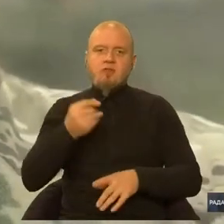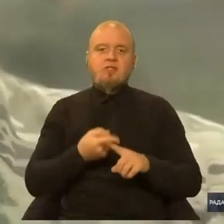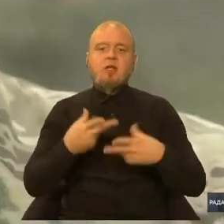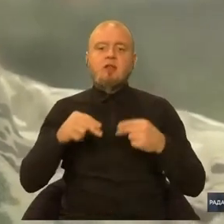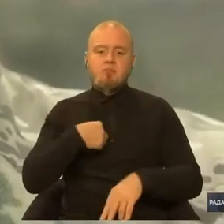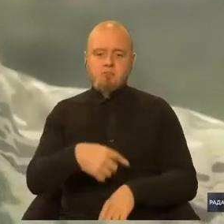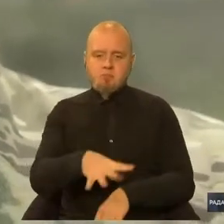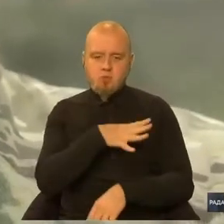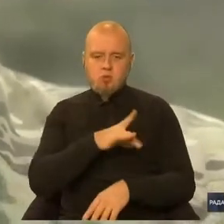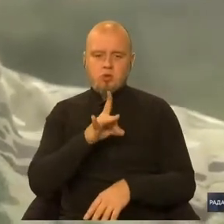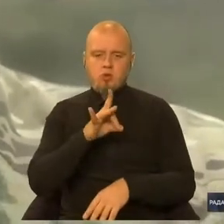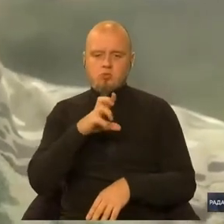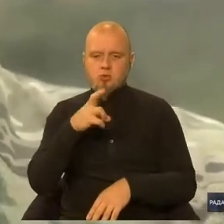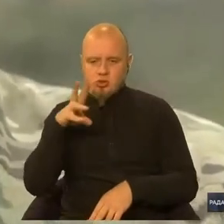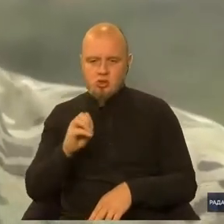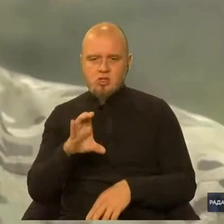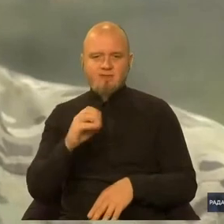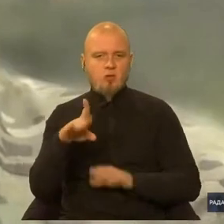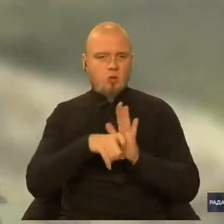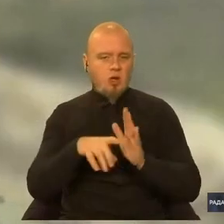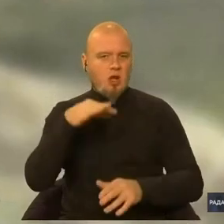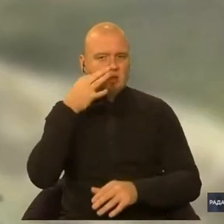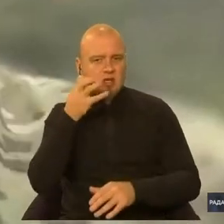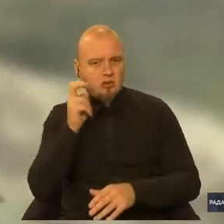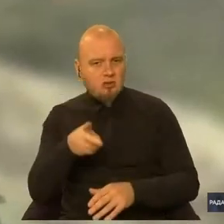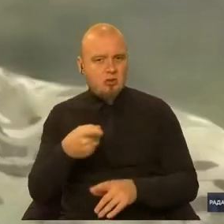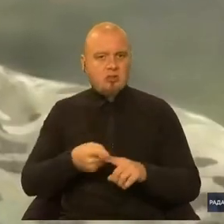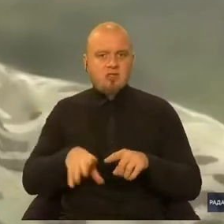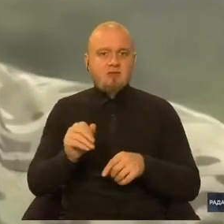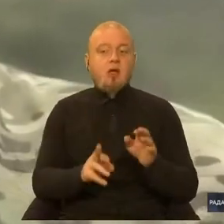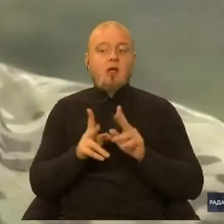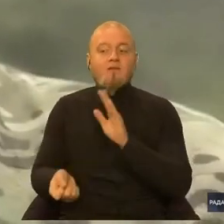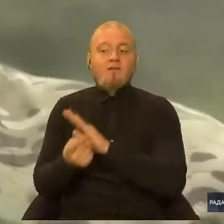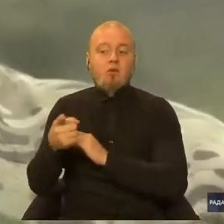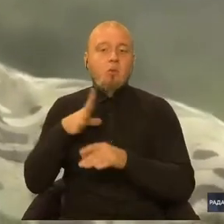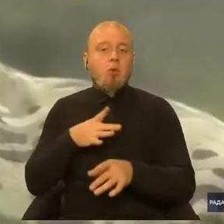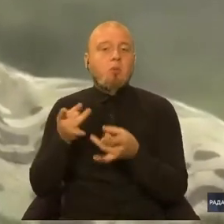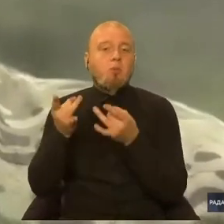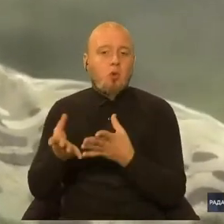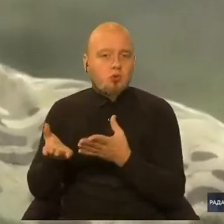були. Рубіжний, Сєвєродонецьк, Лисичанськ, це все, як виявилося, були просто